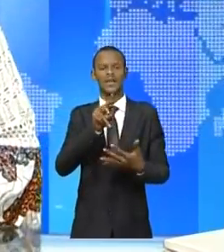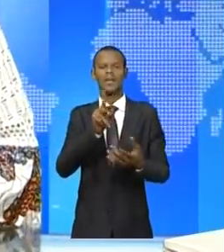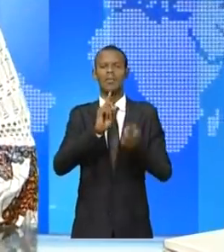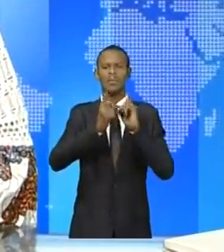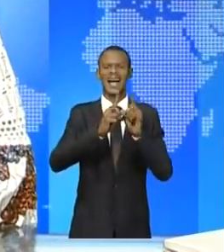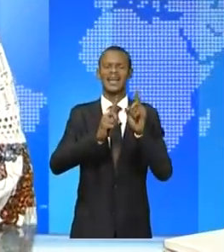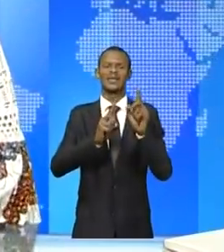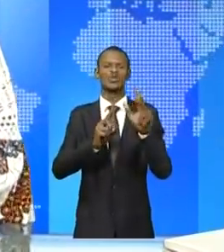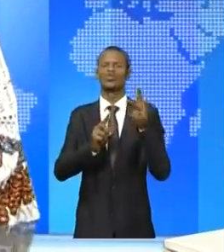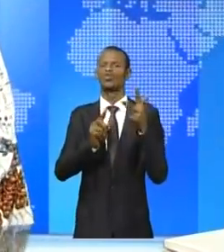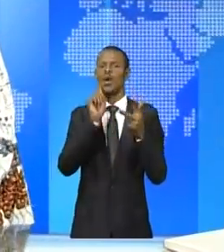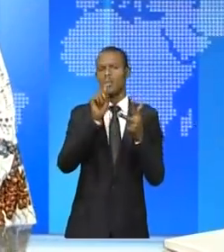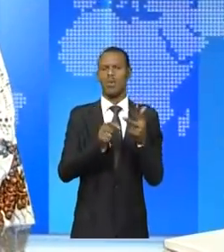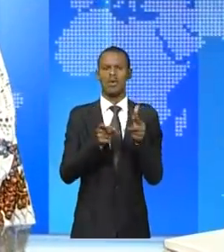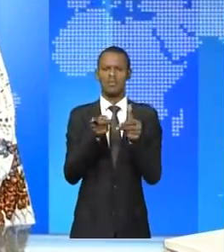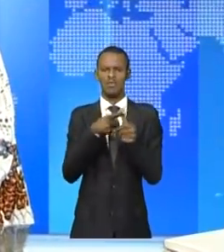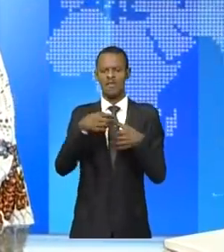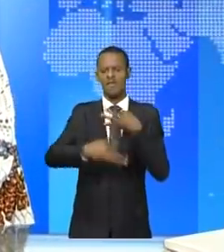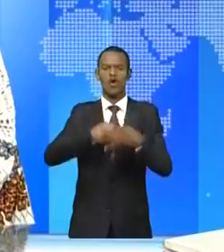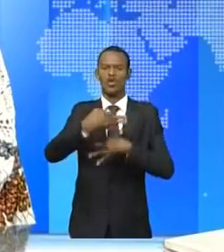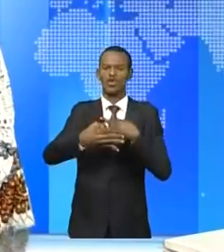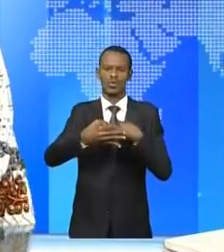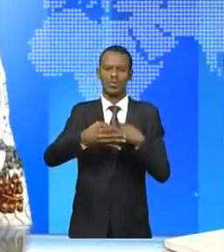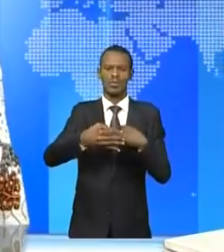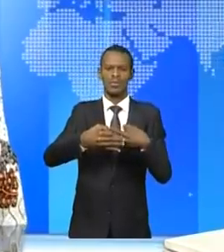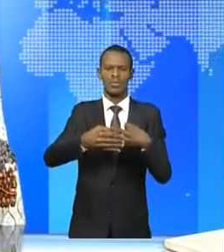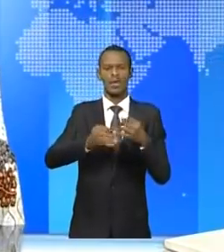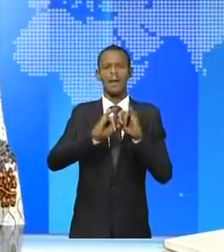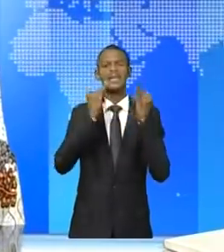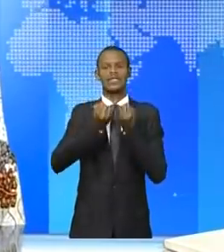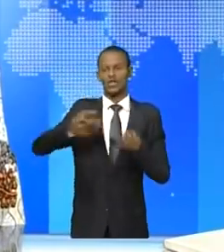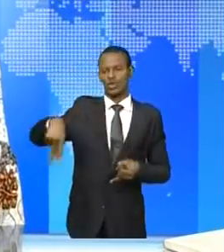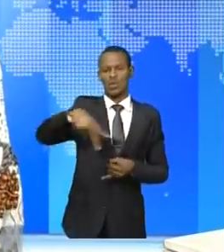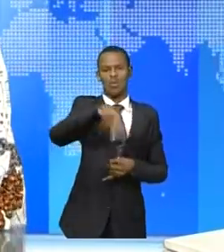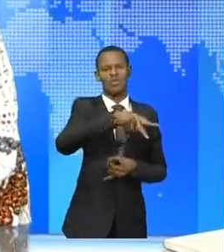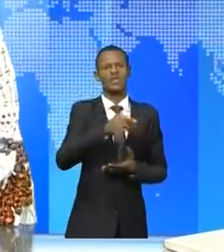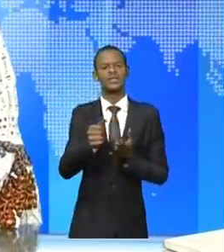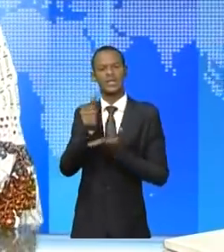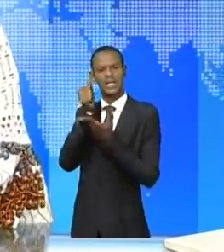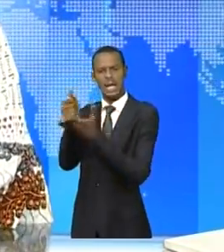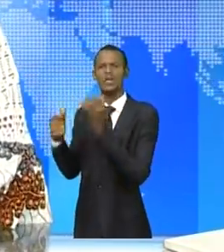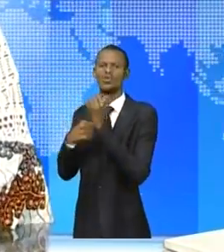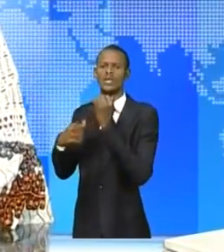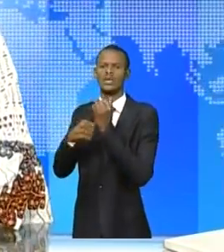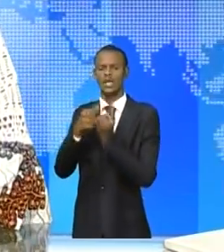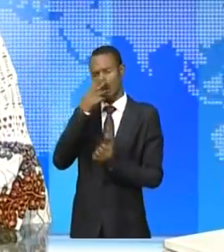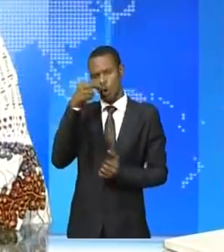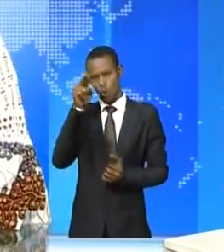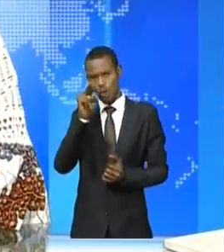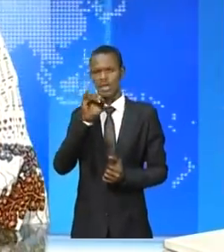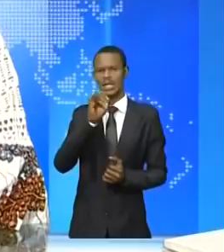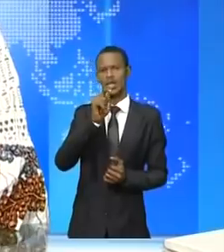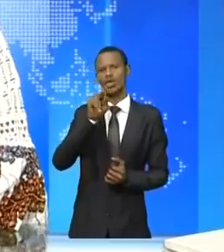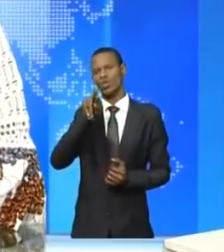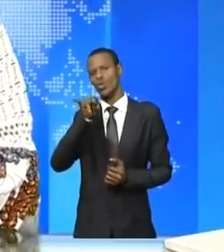note le fonctionnement des institutions provinciales et l'aide humanitaire au Nord Kivu et à l'Ituri. Le compte-rendu de cette réunion a été